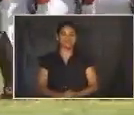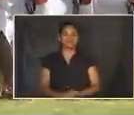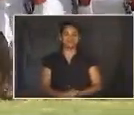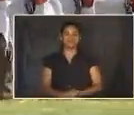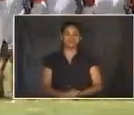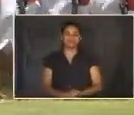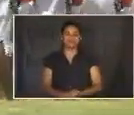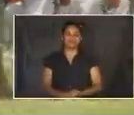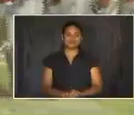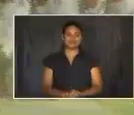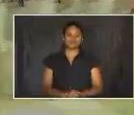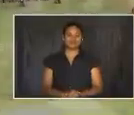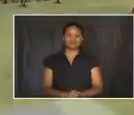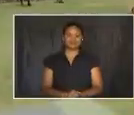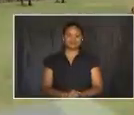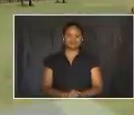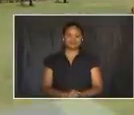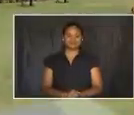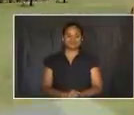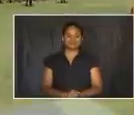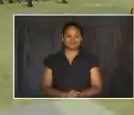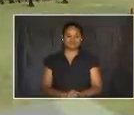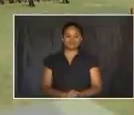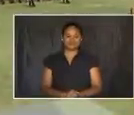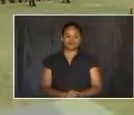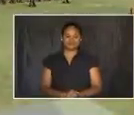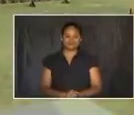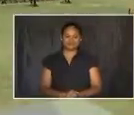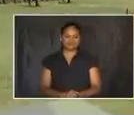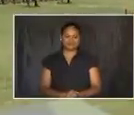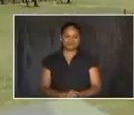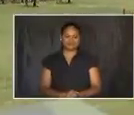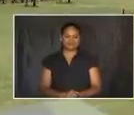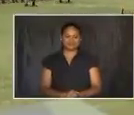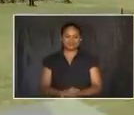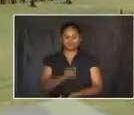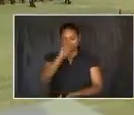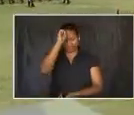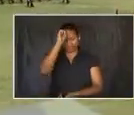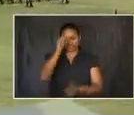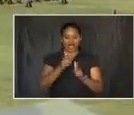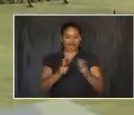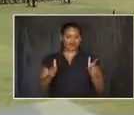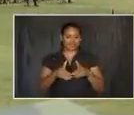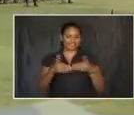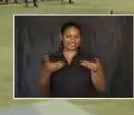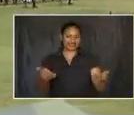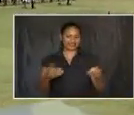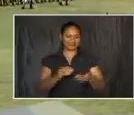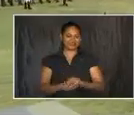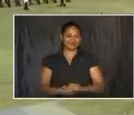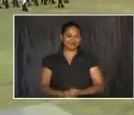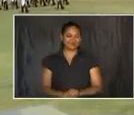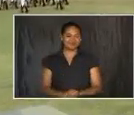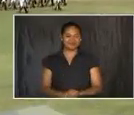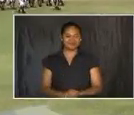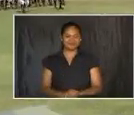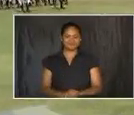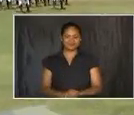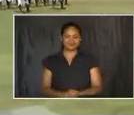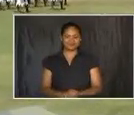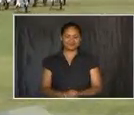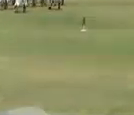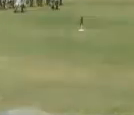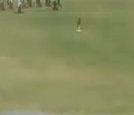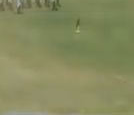तो जो सेरेमनी जिसे हम कहते हैं ट्रूपिंग द कलर्स, ये इस वक्त परफॉर्म किया जा रहा है और जितने भी रैंक्स हैं इनके